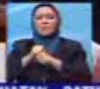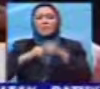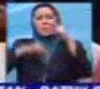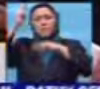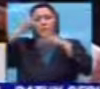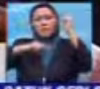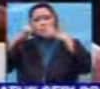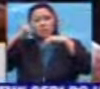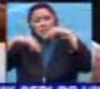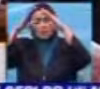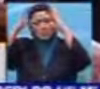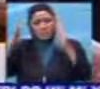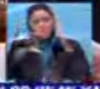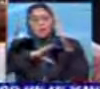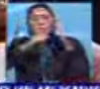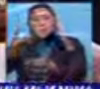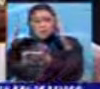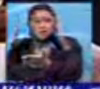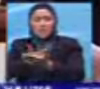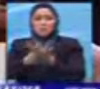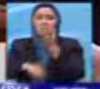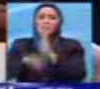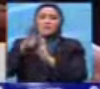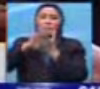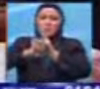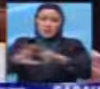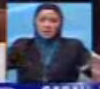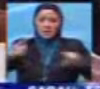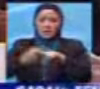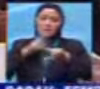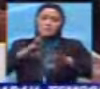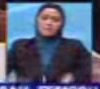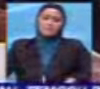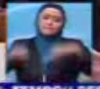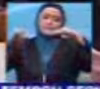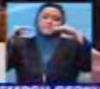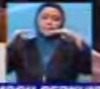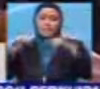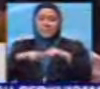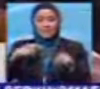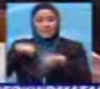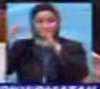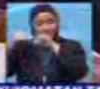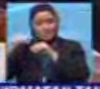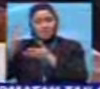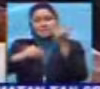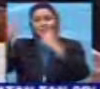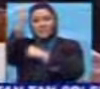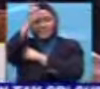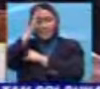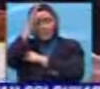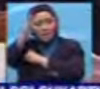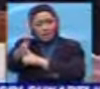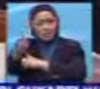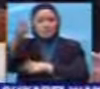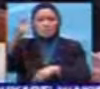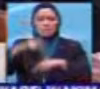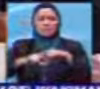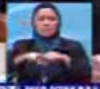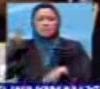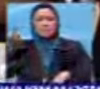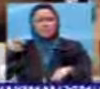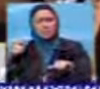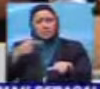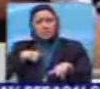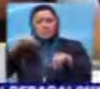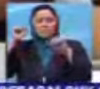selamat daripada banjir. Kita harap pihak kerajaan akan memberi pertimbangan yang serius terhadap perkara